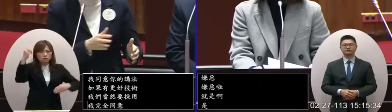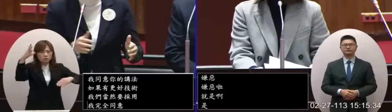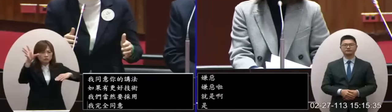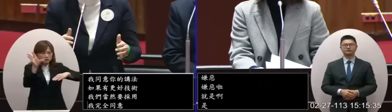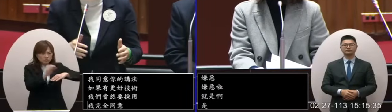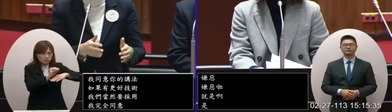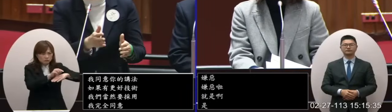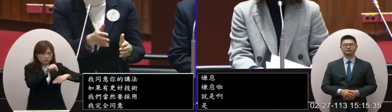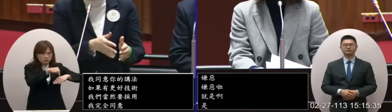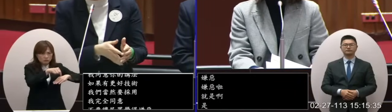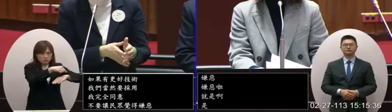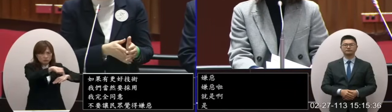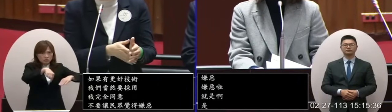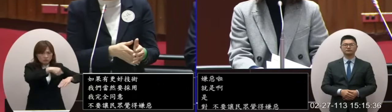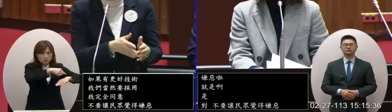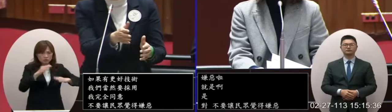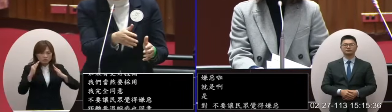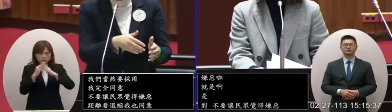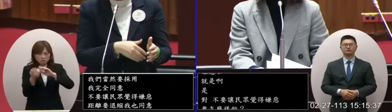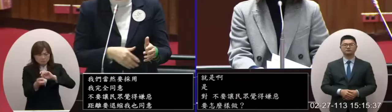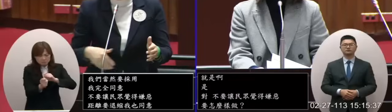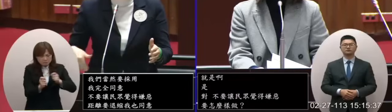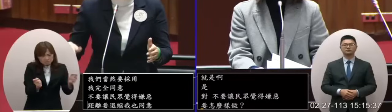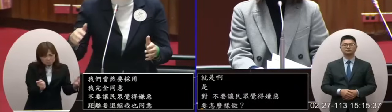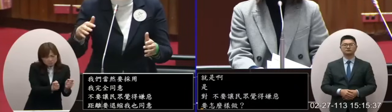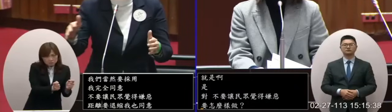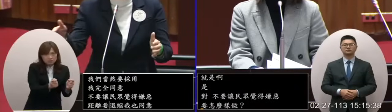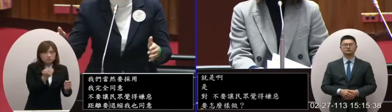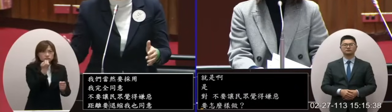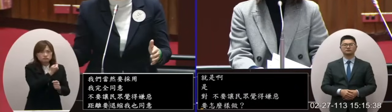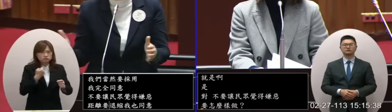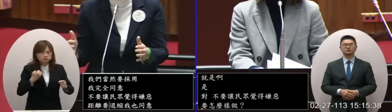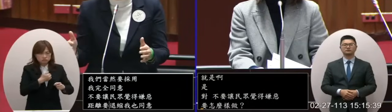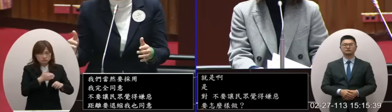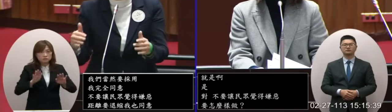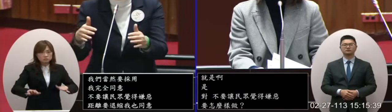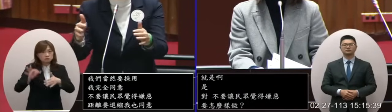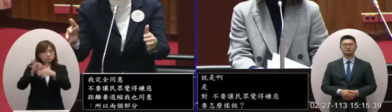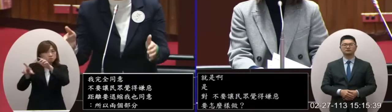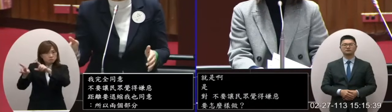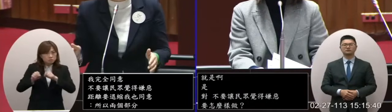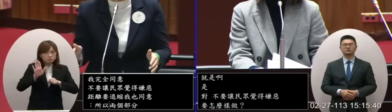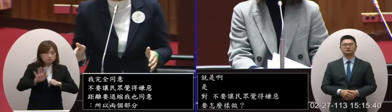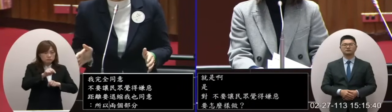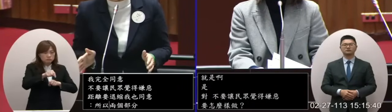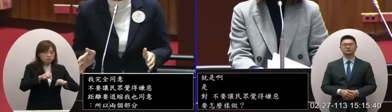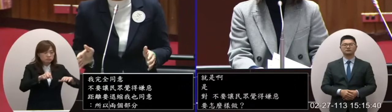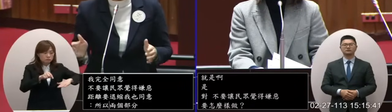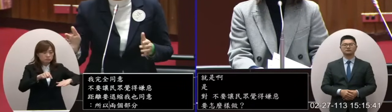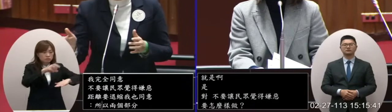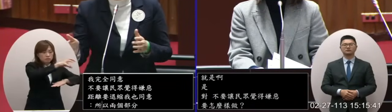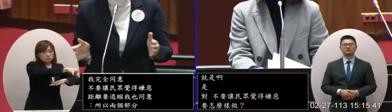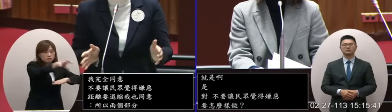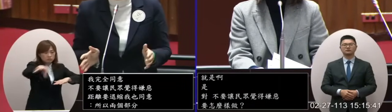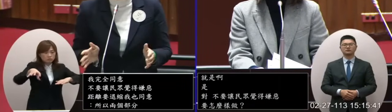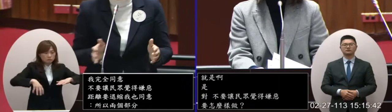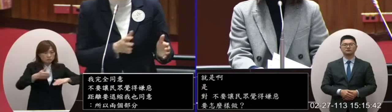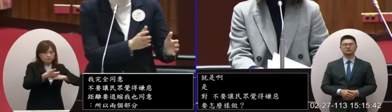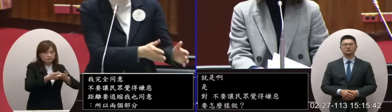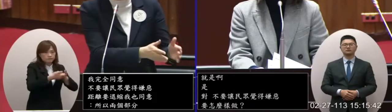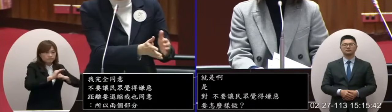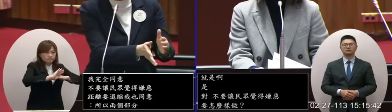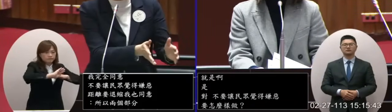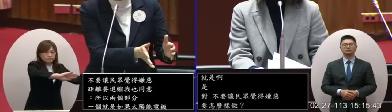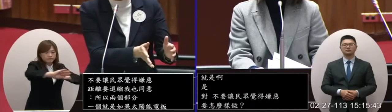居住的地方很近了，目前我们有规范，它四周哈一定要退缩，然后用绿带来隔离，那不要造